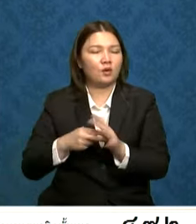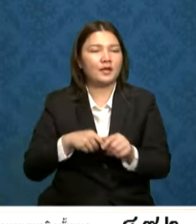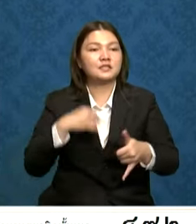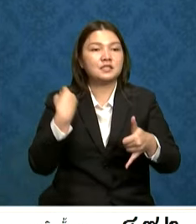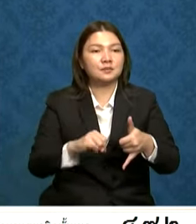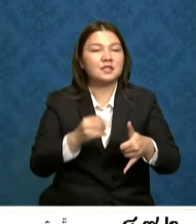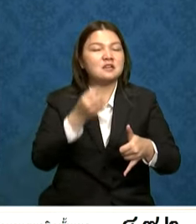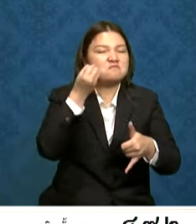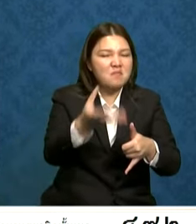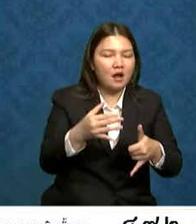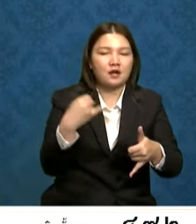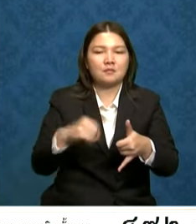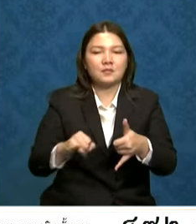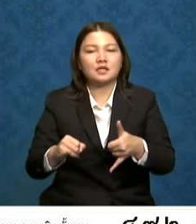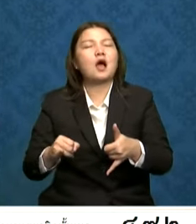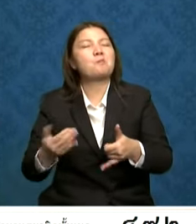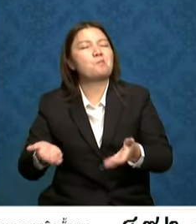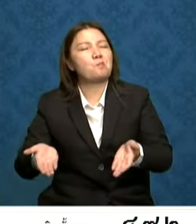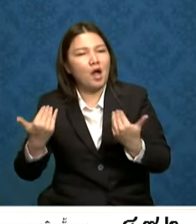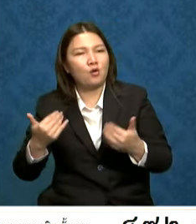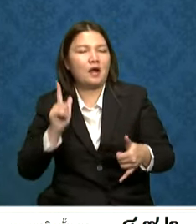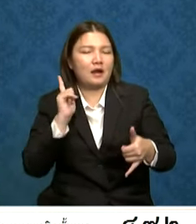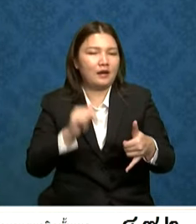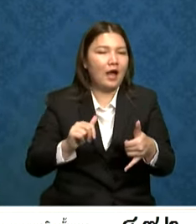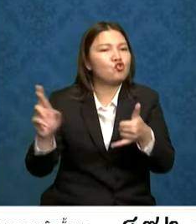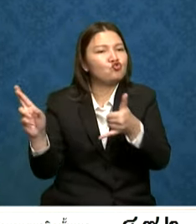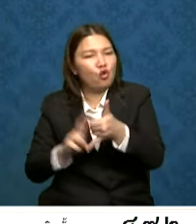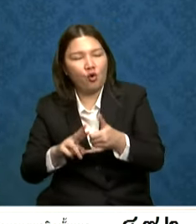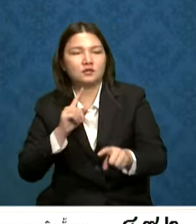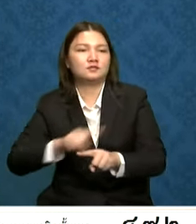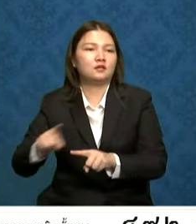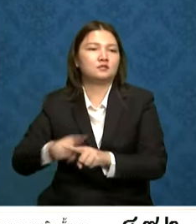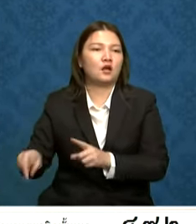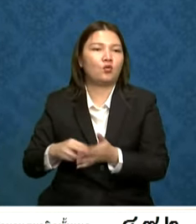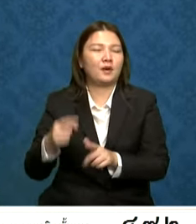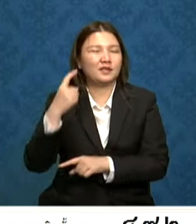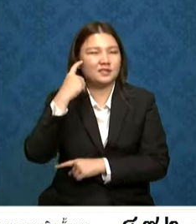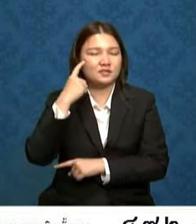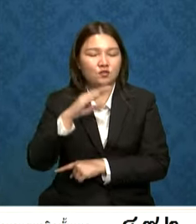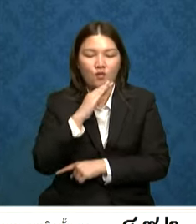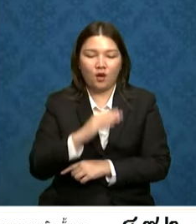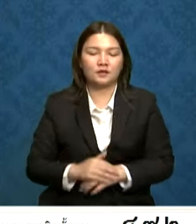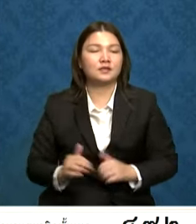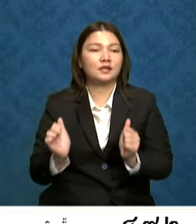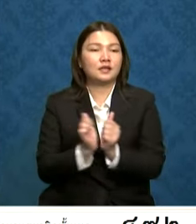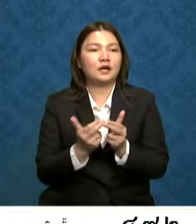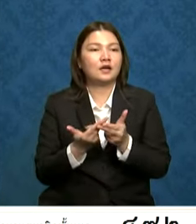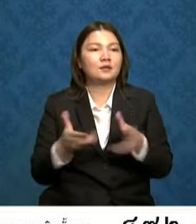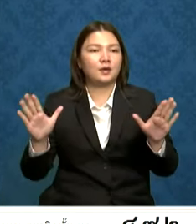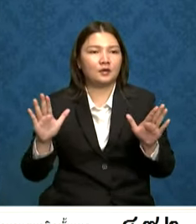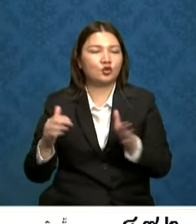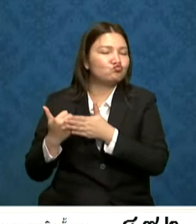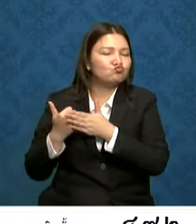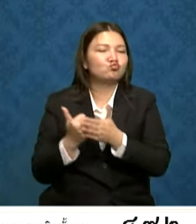รองการมีคณะกรรมการมาพิจารณาจะทำให้การนิรโทษกรรมนั้นถูกต้องเป็น